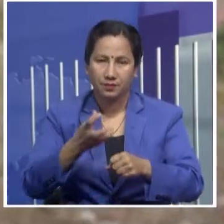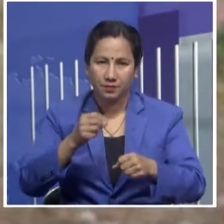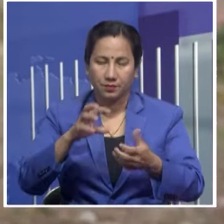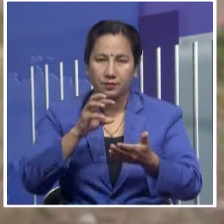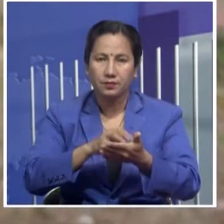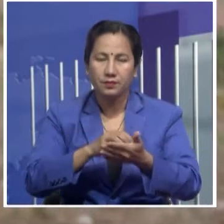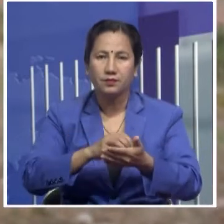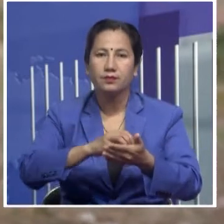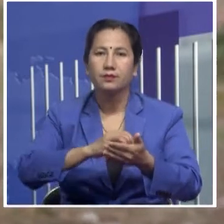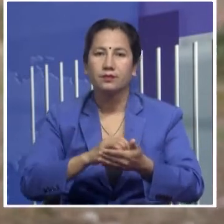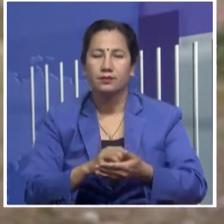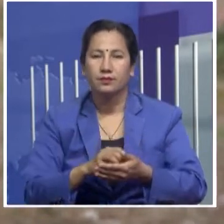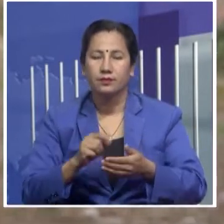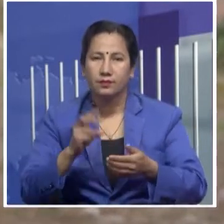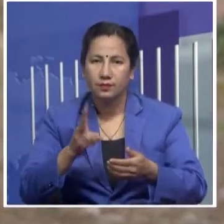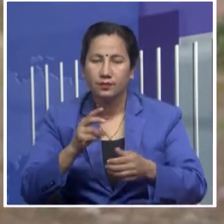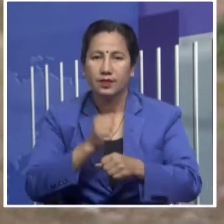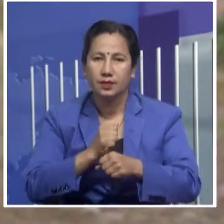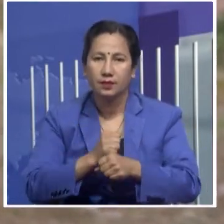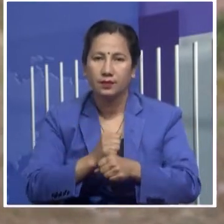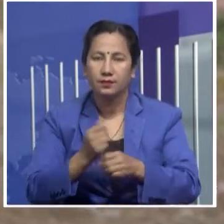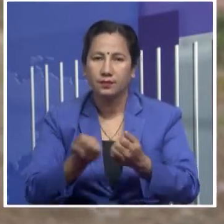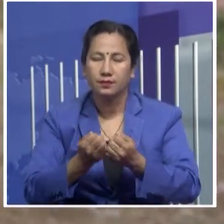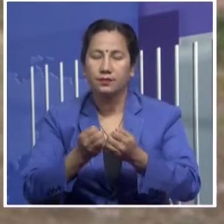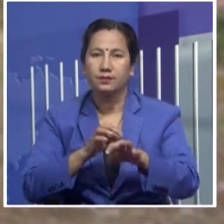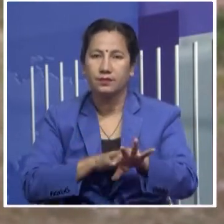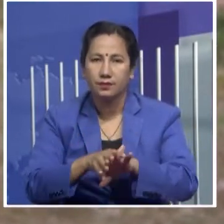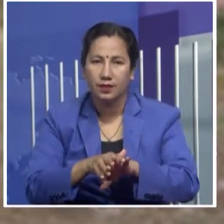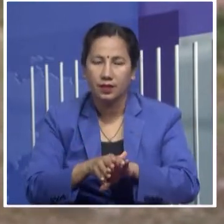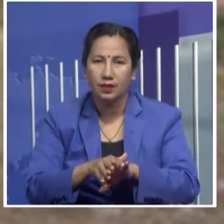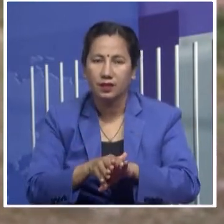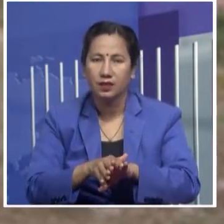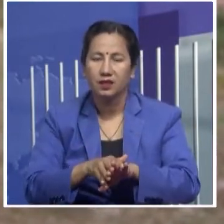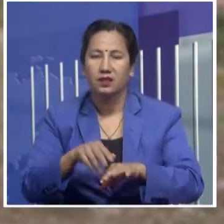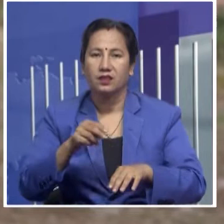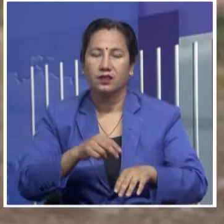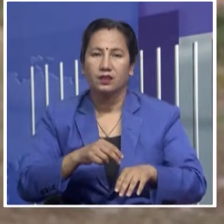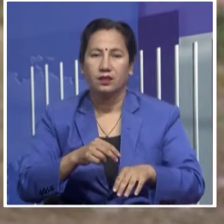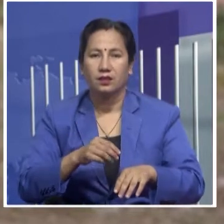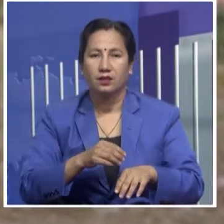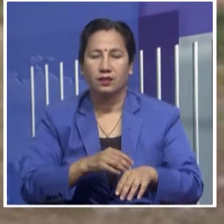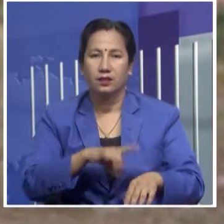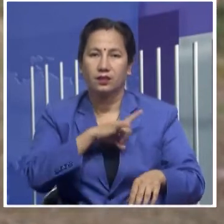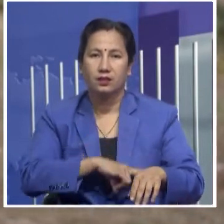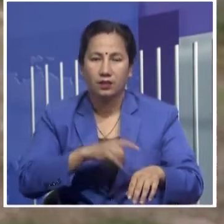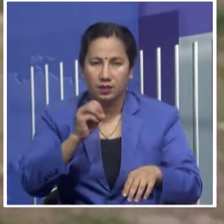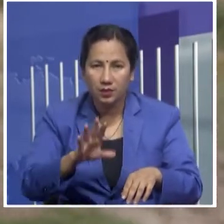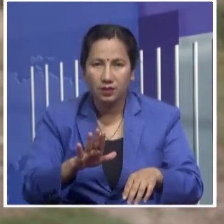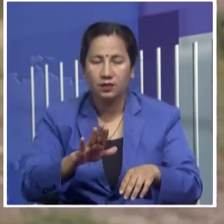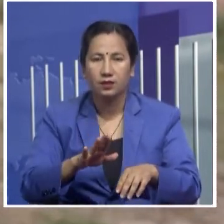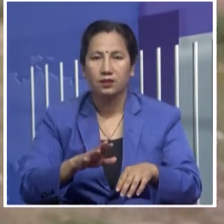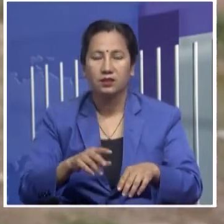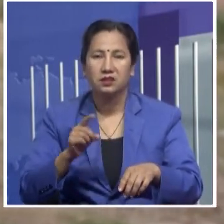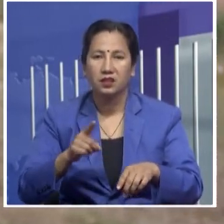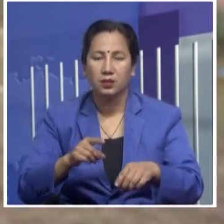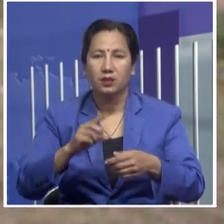नर्स एकदम हेपिने, होइन, त्यही काम गरेर डक्टरलाई एकदम धेरै स्यालेरी दिने, होइन, अब नर्सहरूलाई चाहिँ एकदम मिनिमम स्यालेरी,